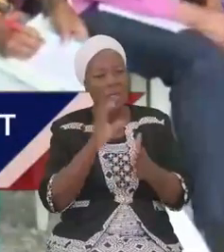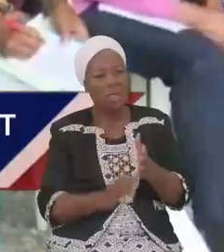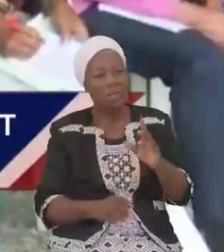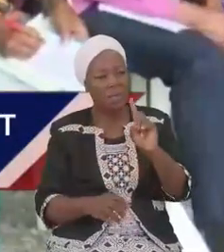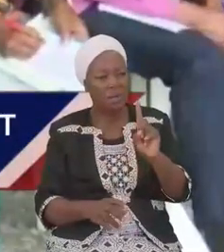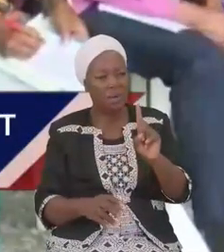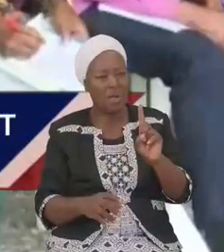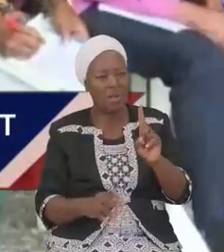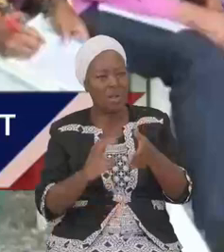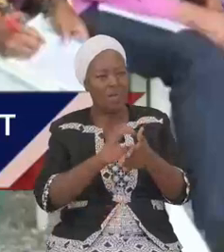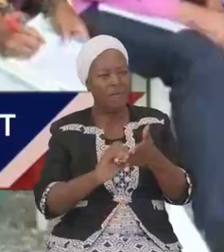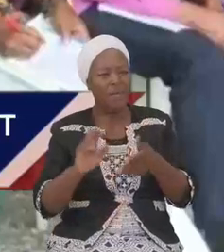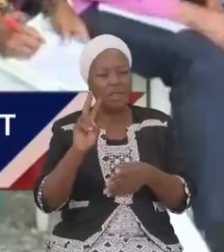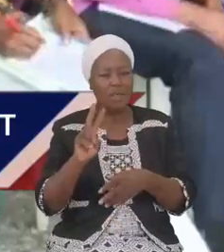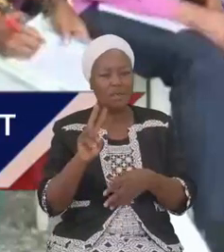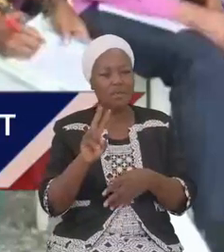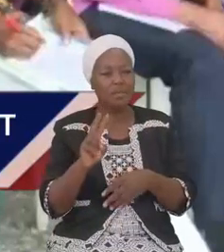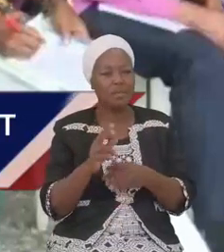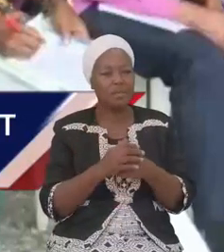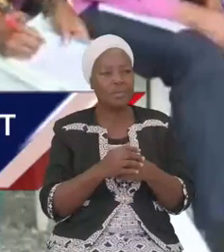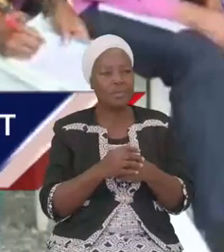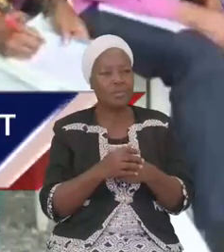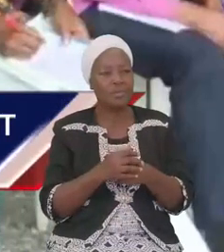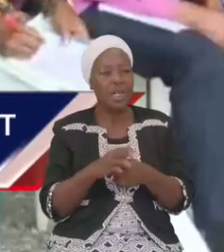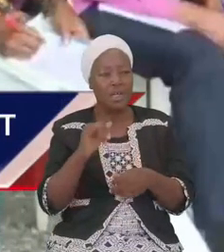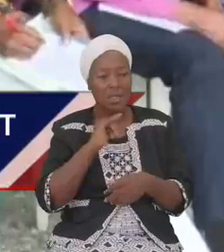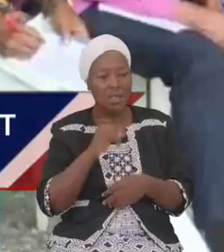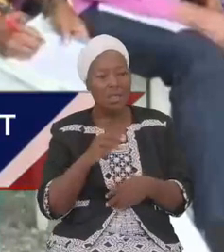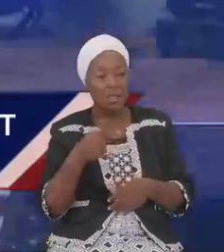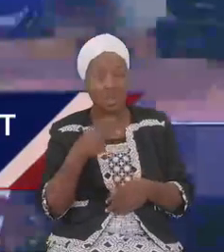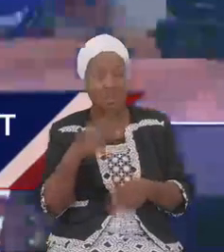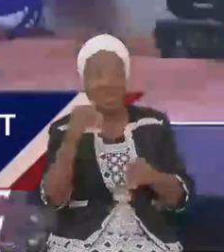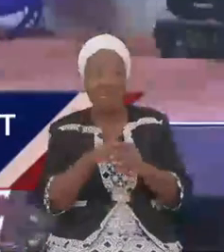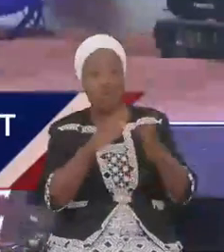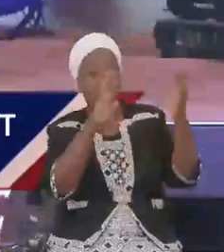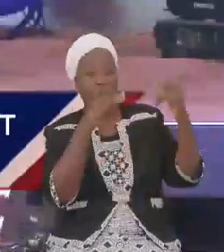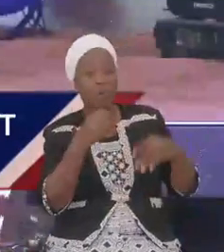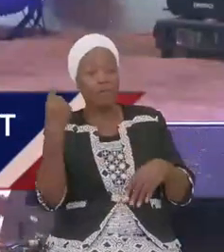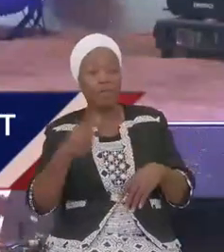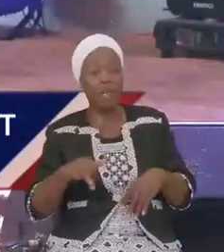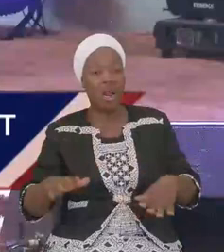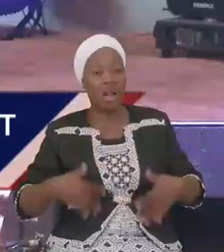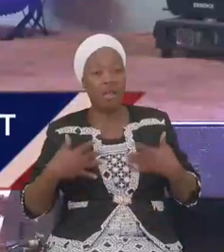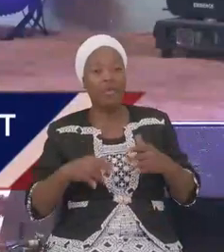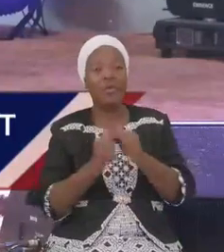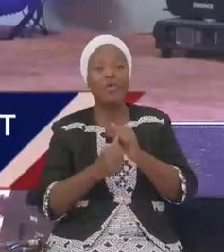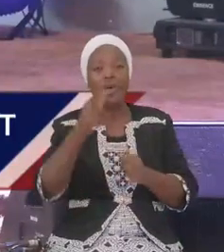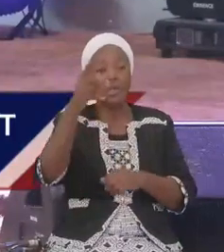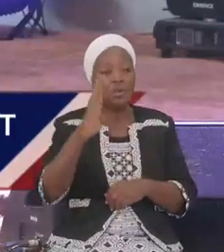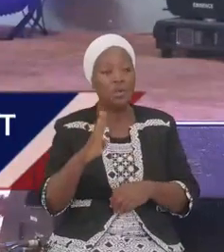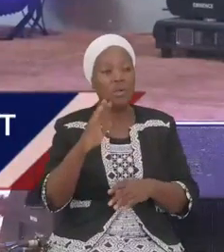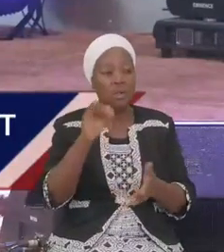Tite 1, voyons le verset 2 qui dit, lesquels reposent sur l'espérance de la vie